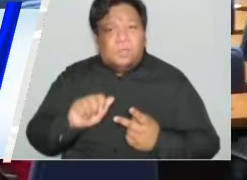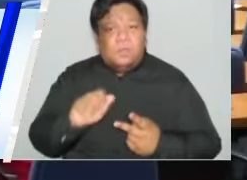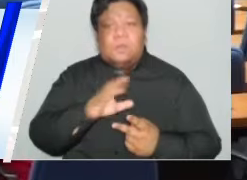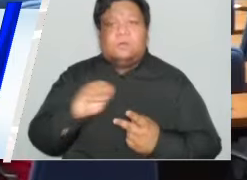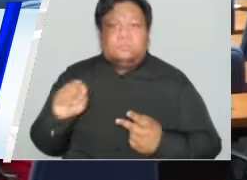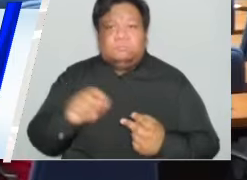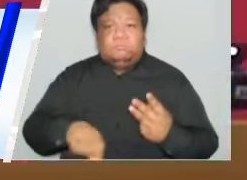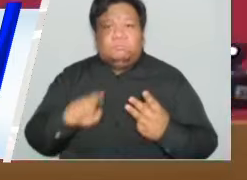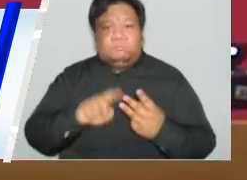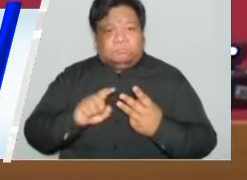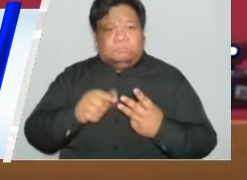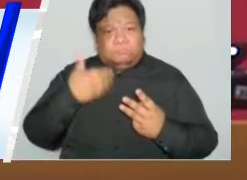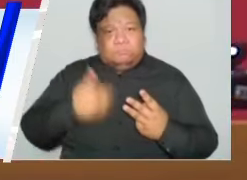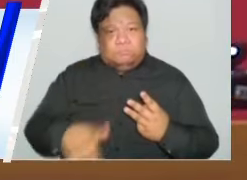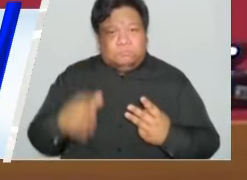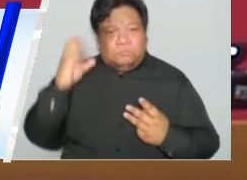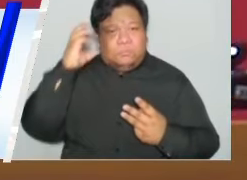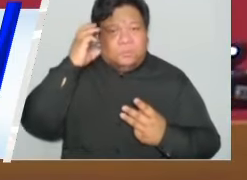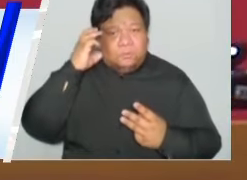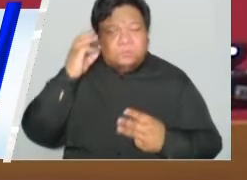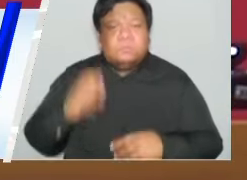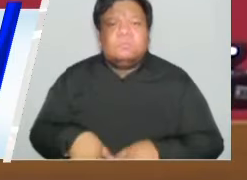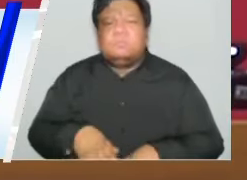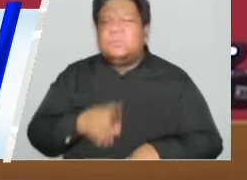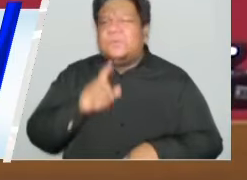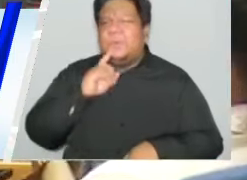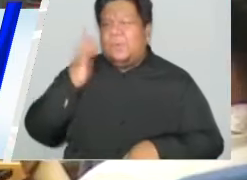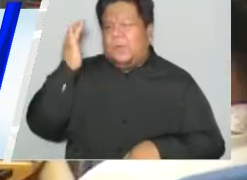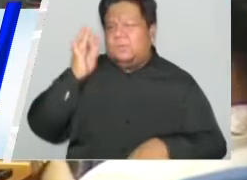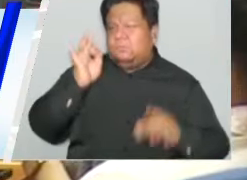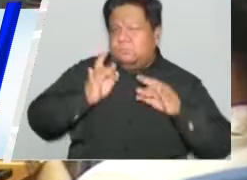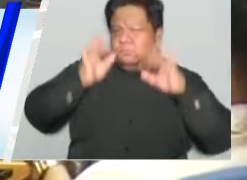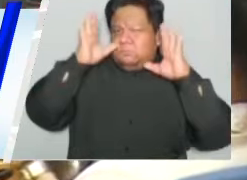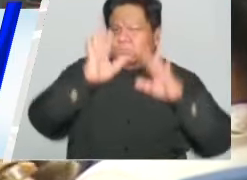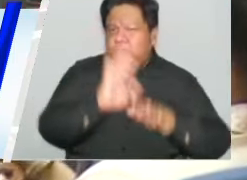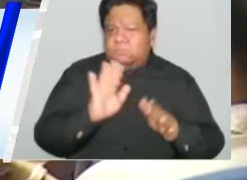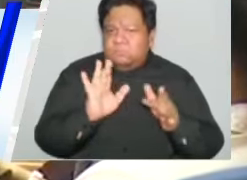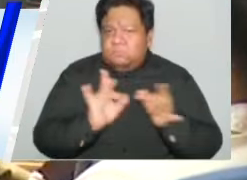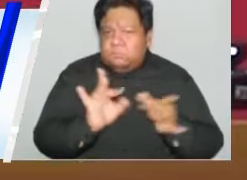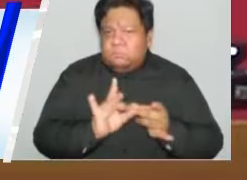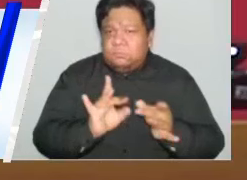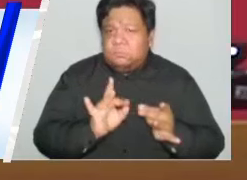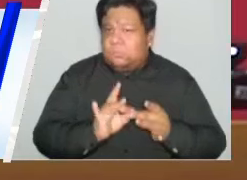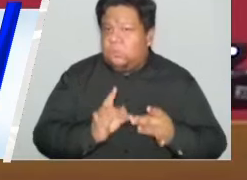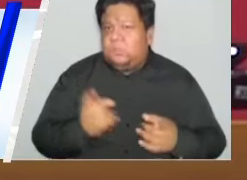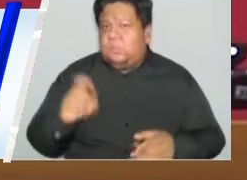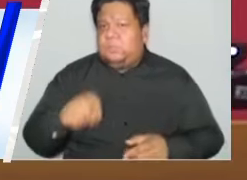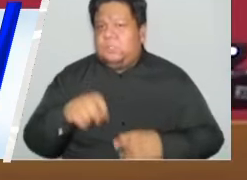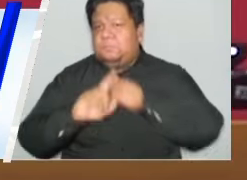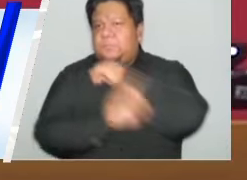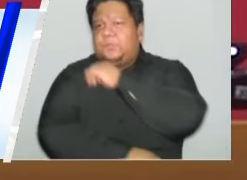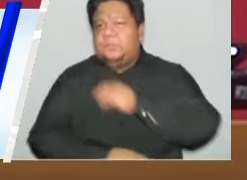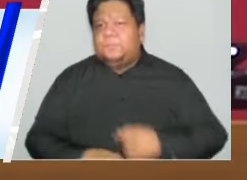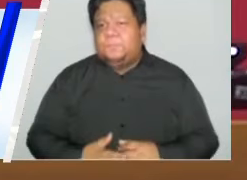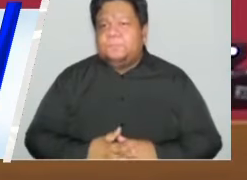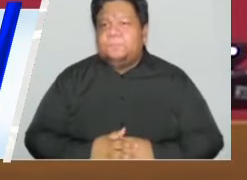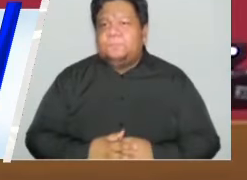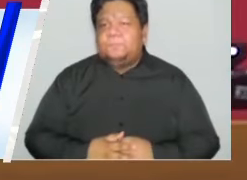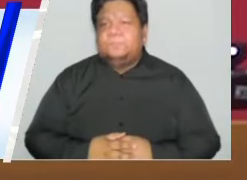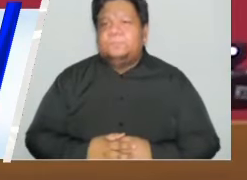Speaker Romualdez. Dahil delikado raw ang mga ganitong pananalita, kailangan siyang panagutin. Hindi na to